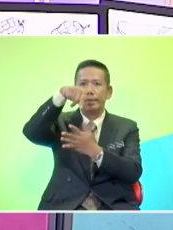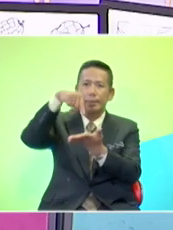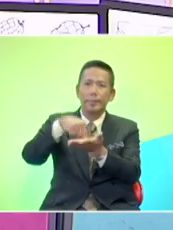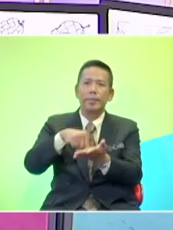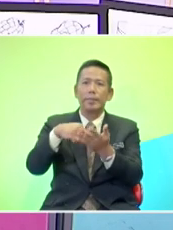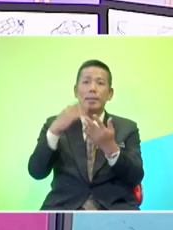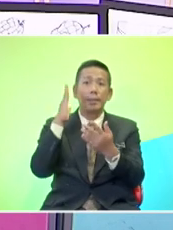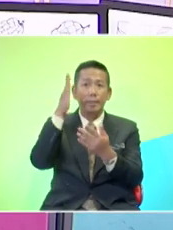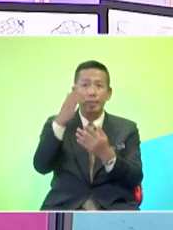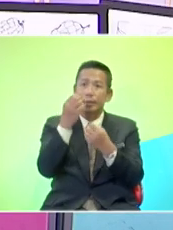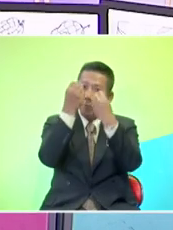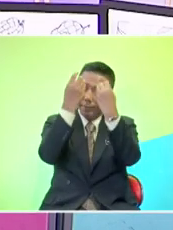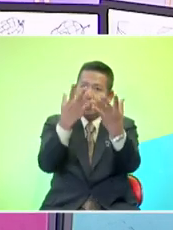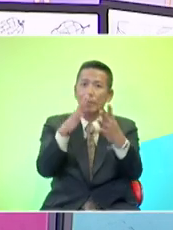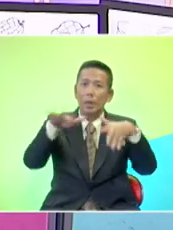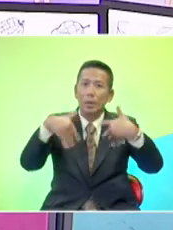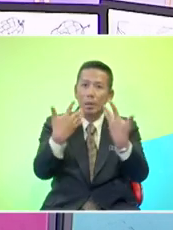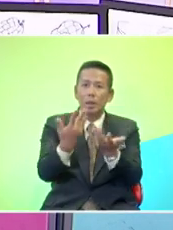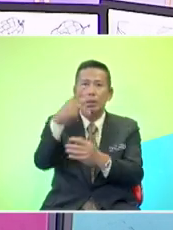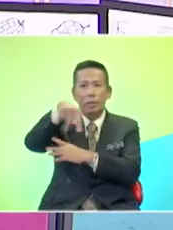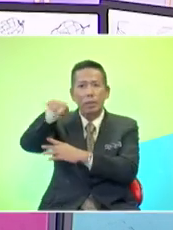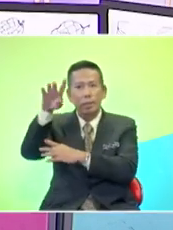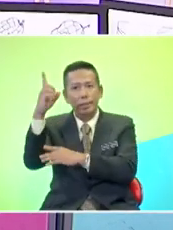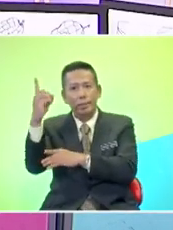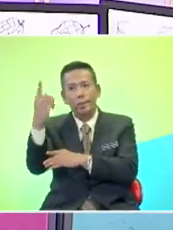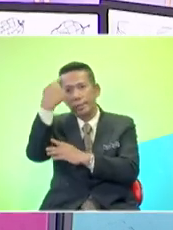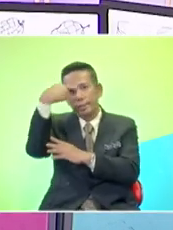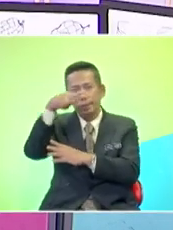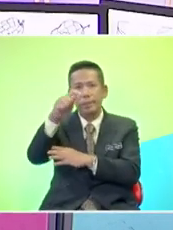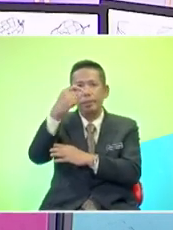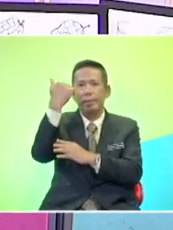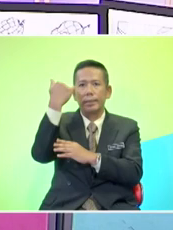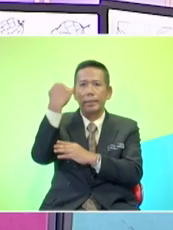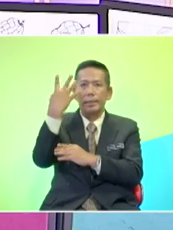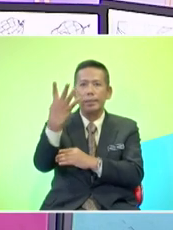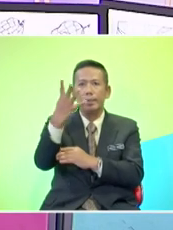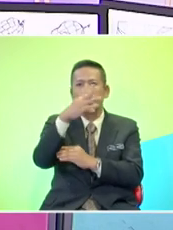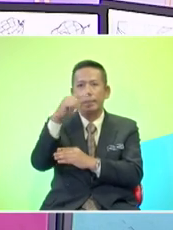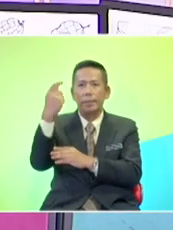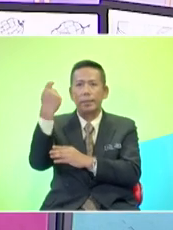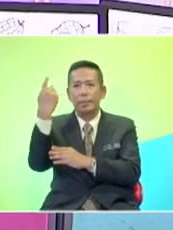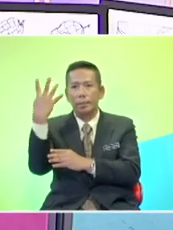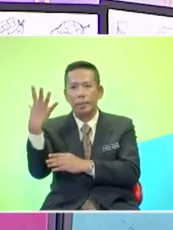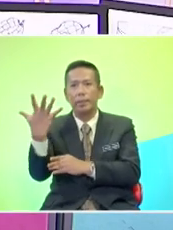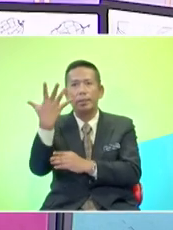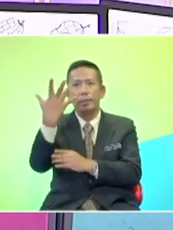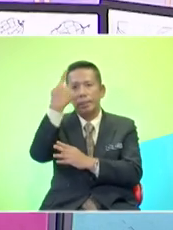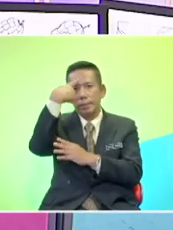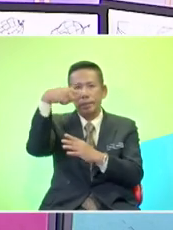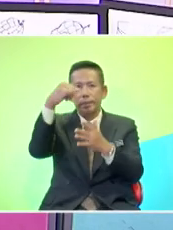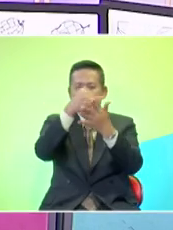sedikit Bagaimana pencak siram bilik gajah untuk tingkatan 4 dari 5 bagi pelajaran Pendidikan